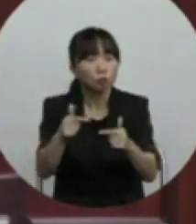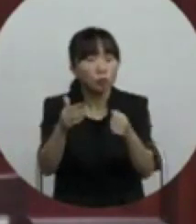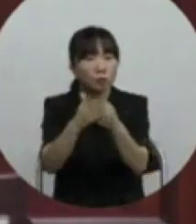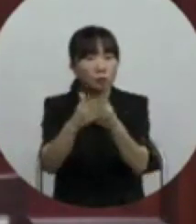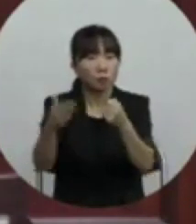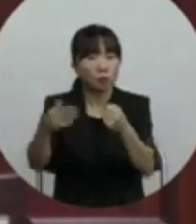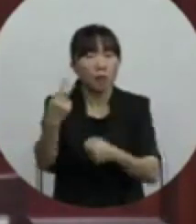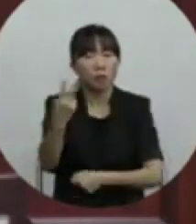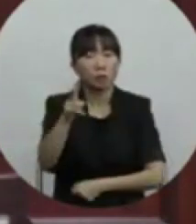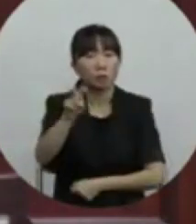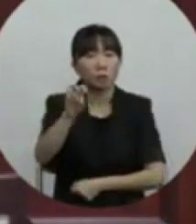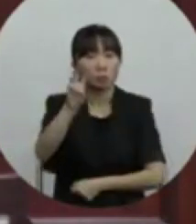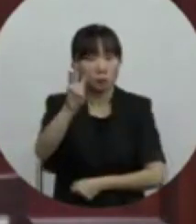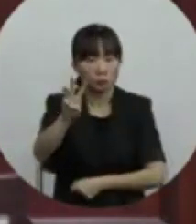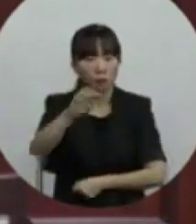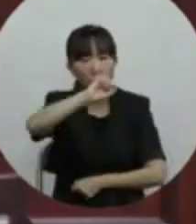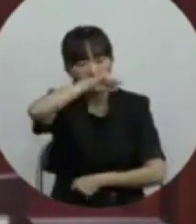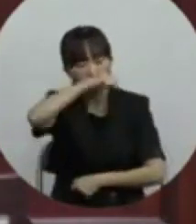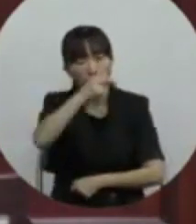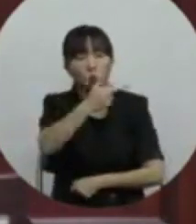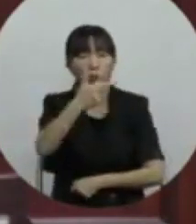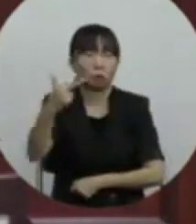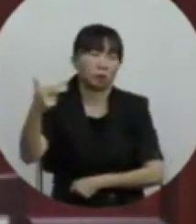23년도 예산도 크게